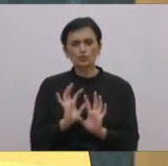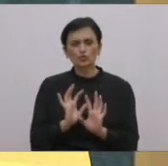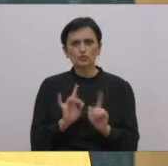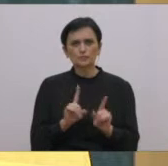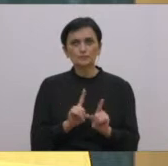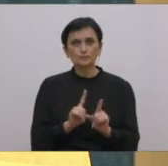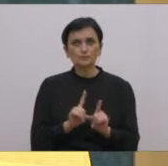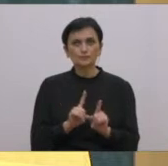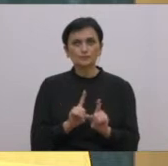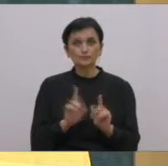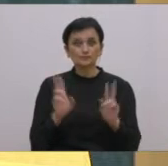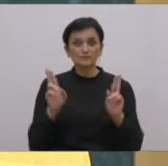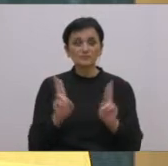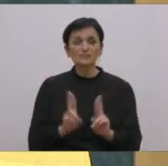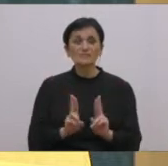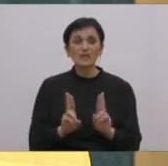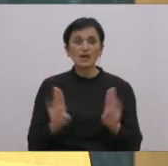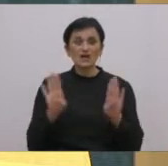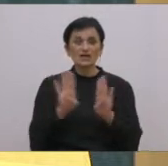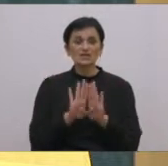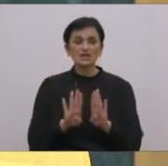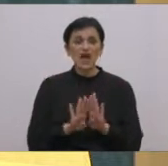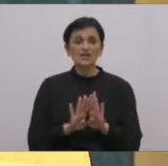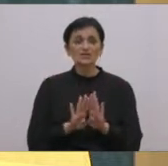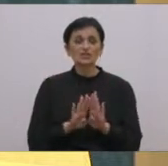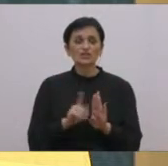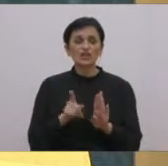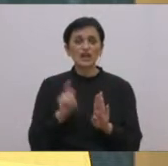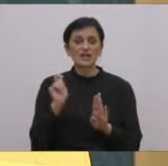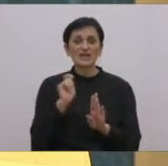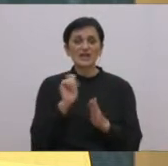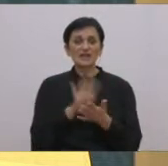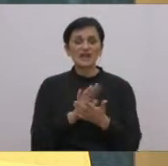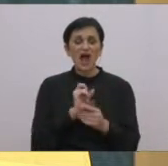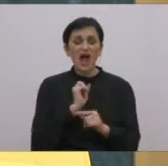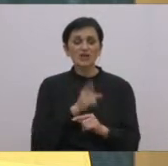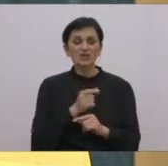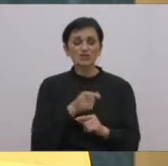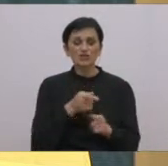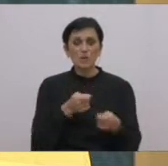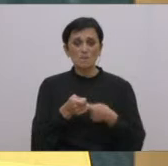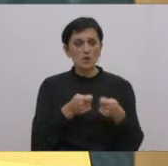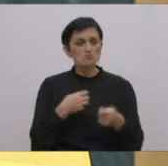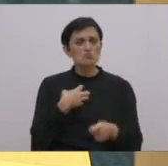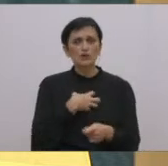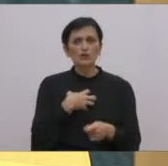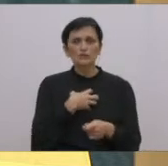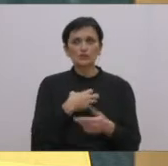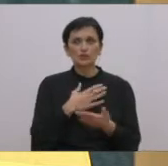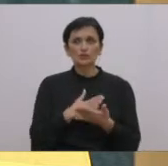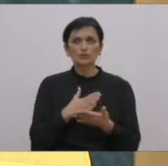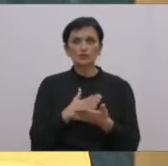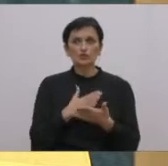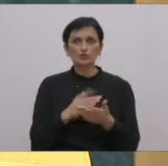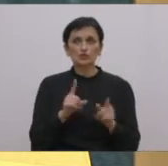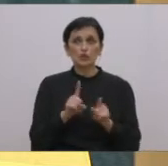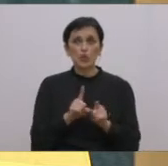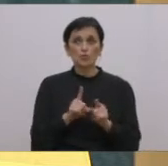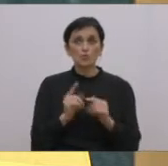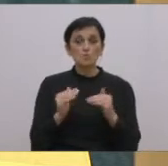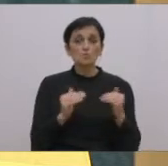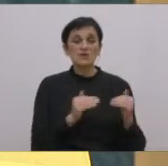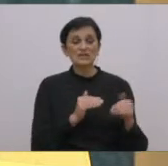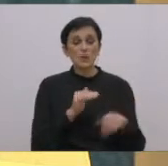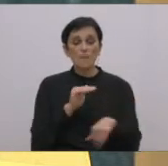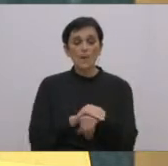ვთქვათ, სტანდარტის შესაბამის ნარჩენების მართვას, არამედ ძალიან მნიშვნელოვანია ის მინიმალური,